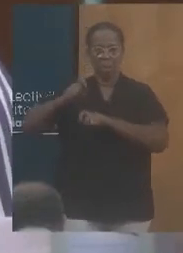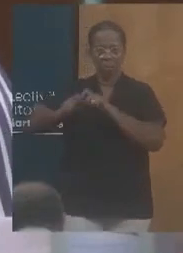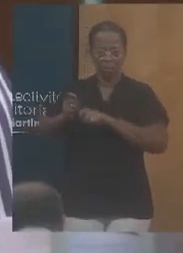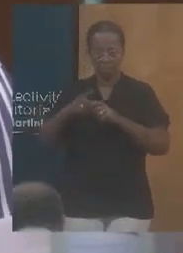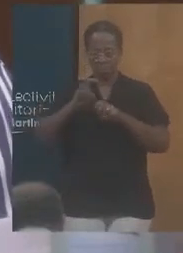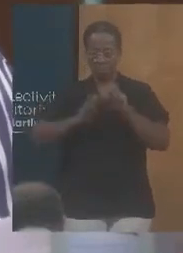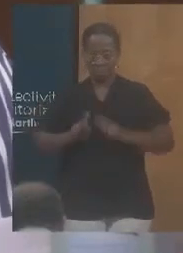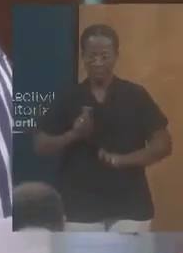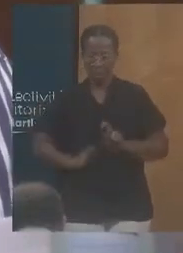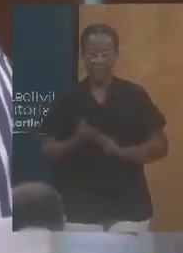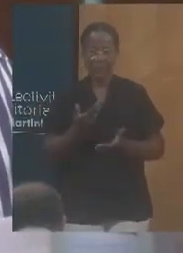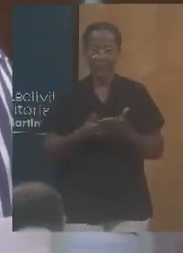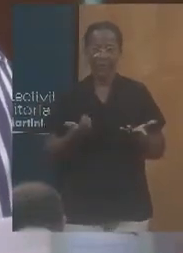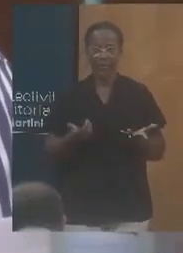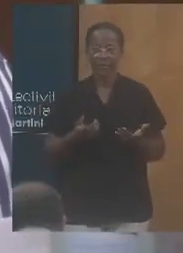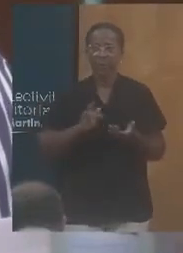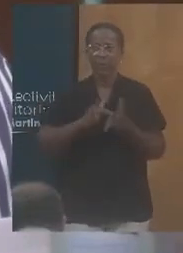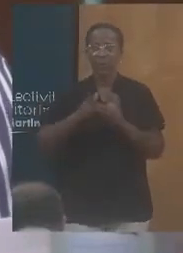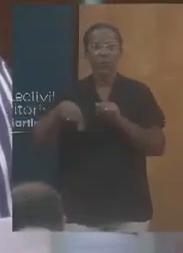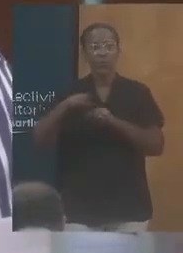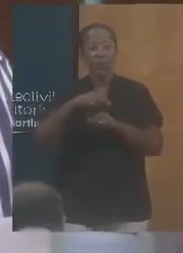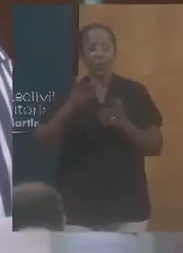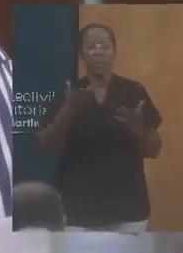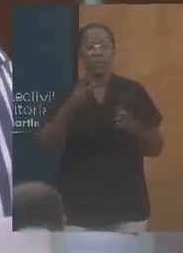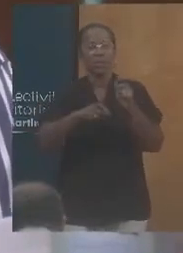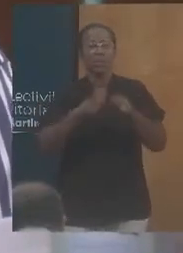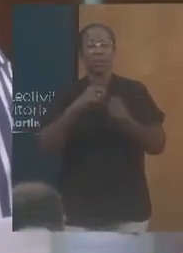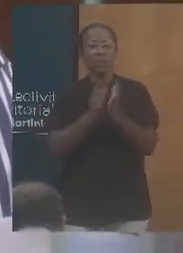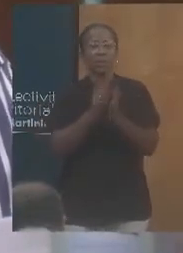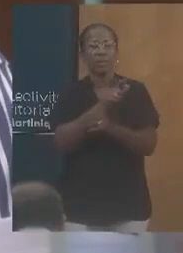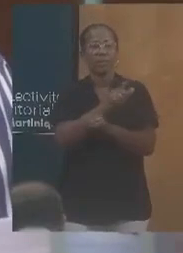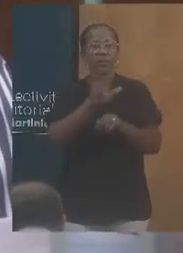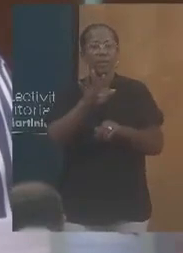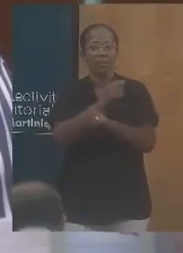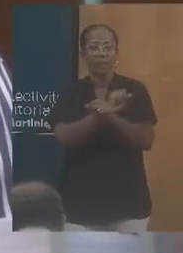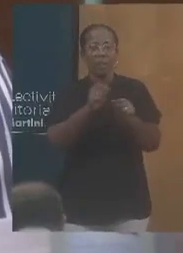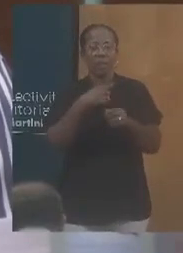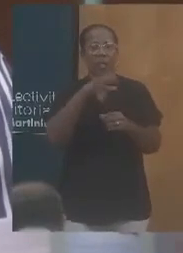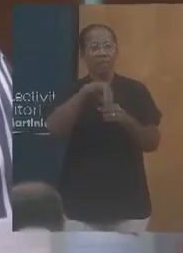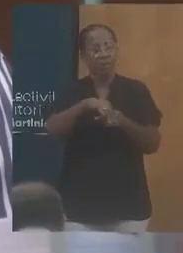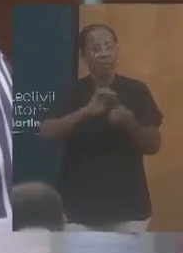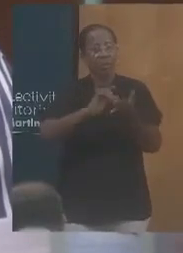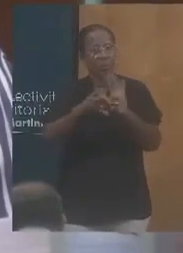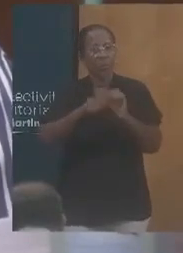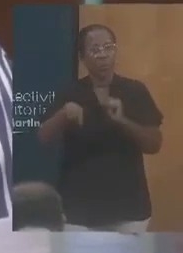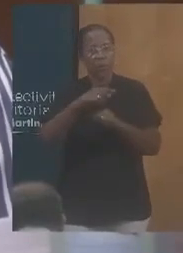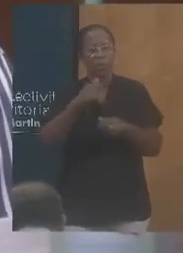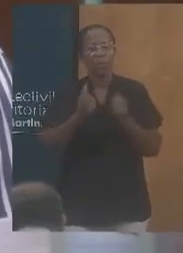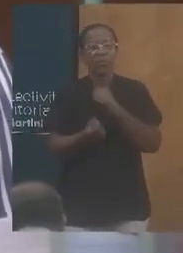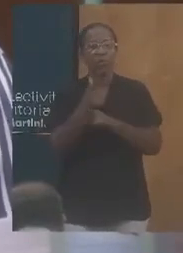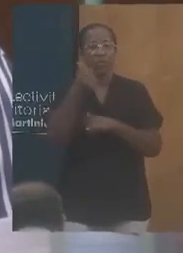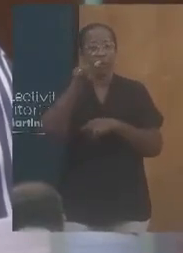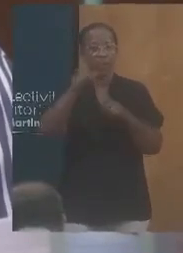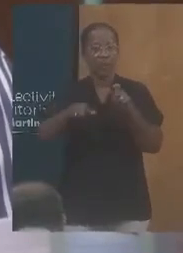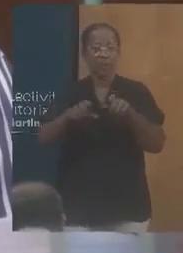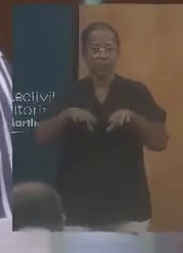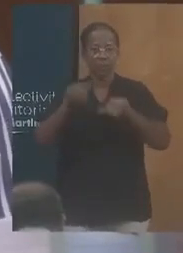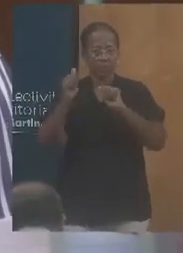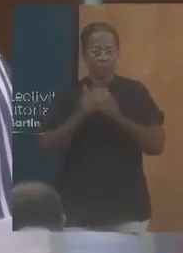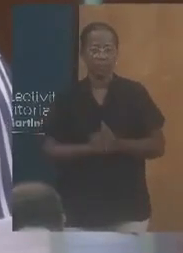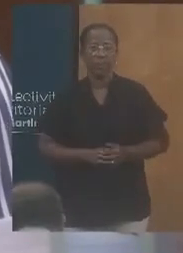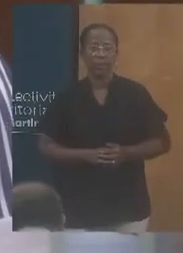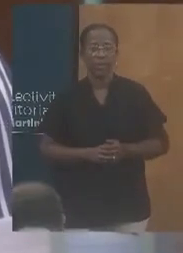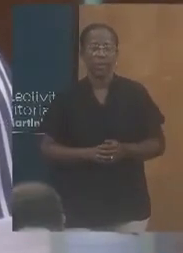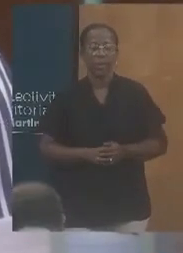votée à l'unanimité, moins une abstention, le 25 mai dernier. Dans la délibération du 25 mai dernier,